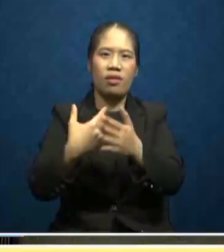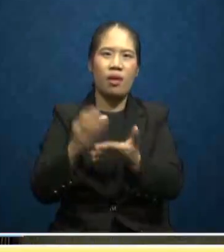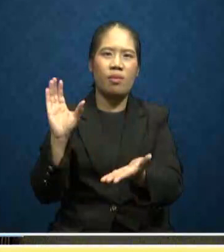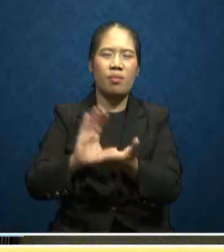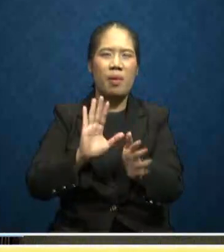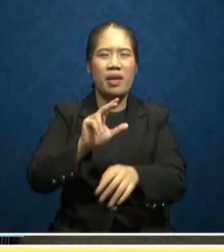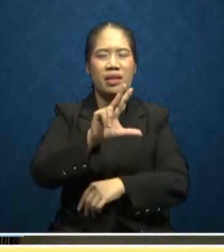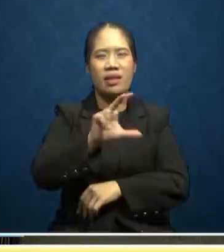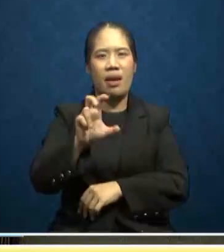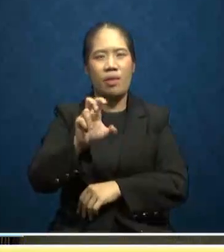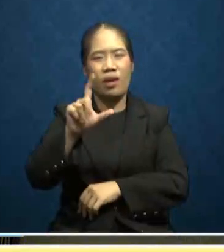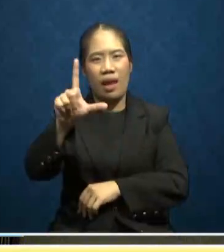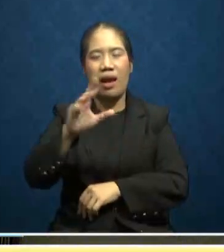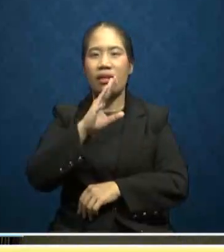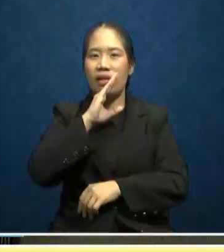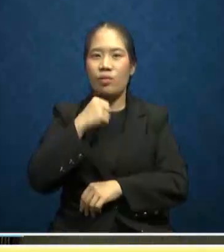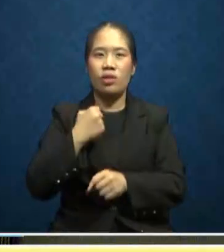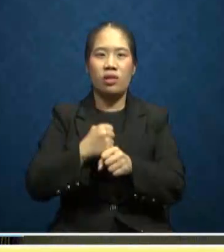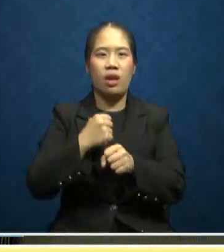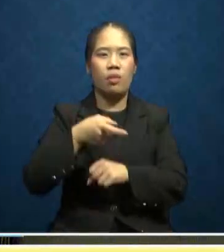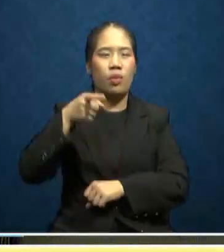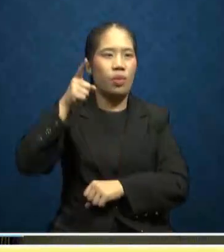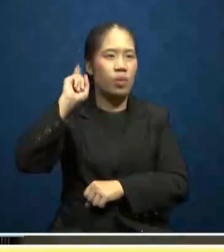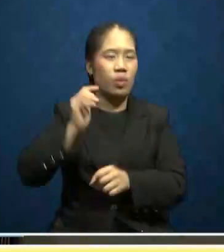300ล้านนะครับถ้าอุโมงค์ข้ามแยกถ้าล่าช้าไปต่อไ